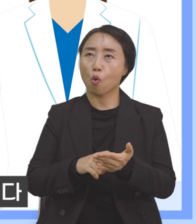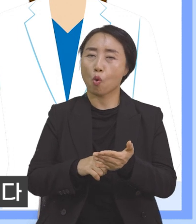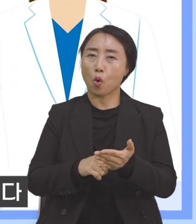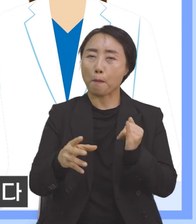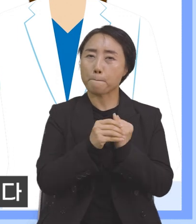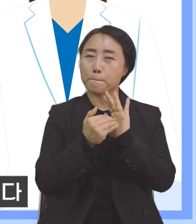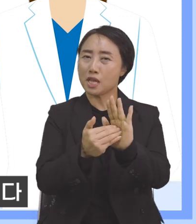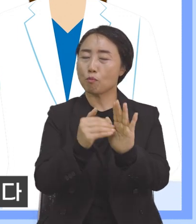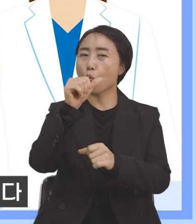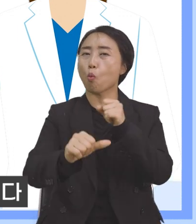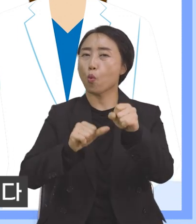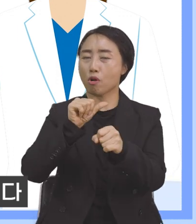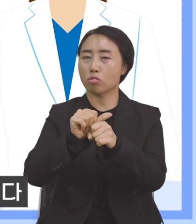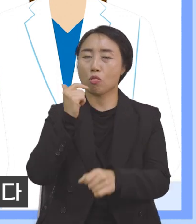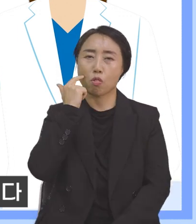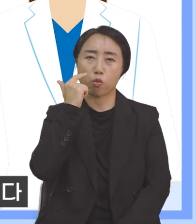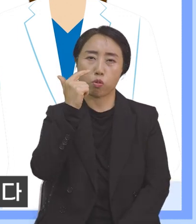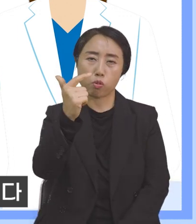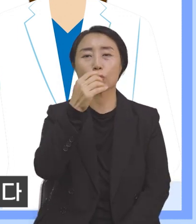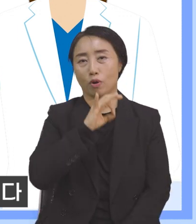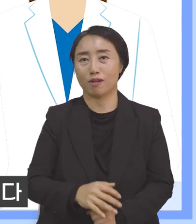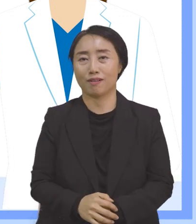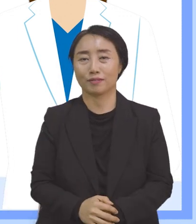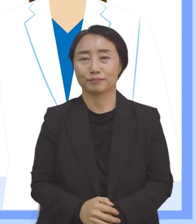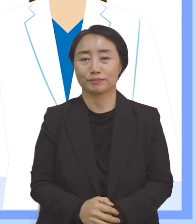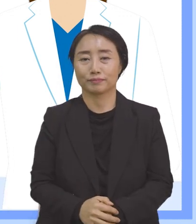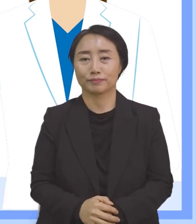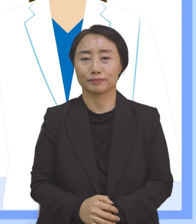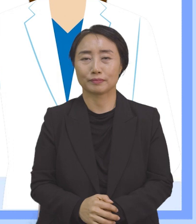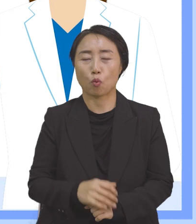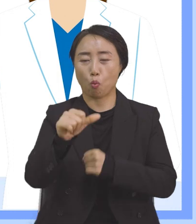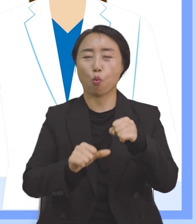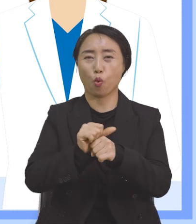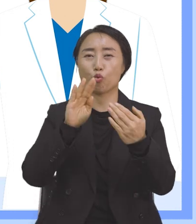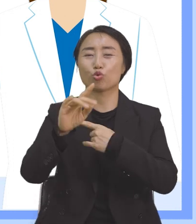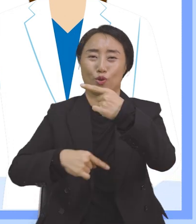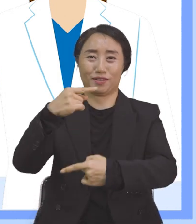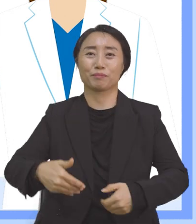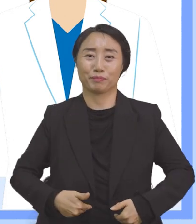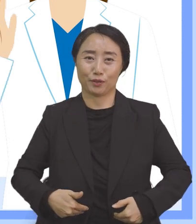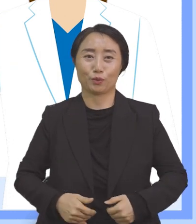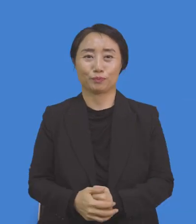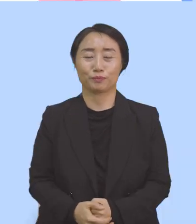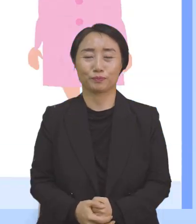일반적으로 5년간의 장기 유지가 가능하다는 장점이 있습니다. 이후에는 교체가 필요합니다.